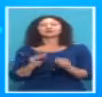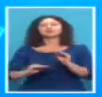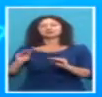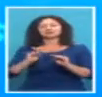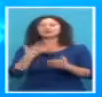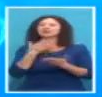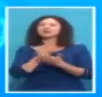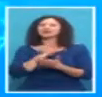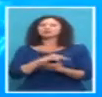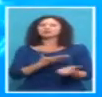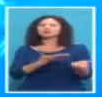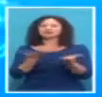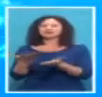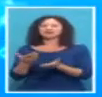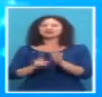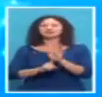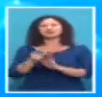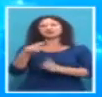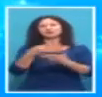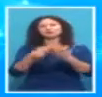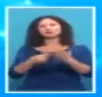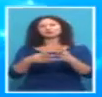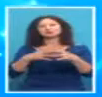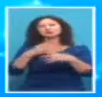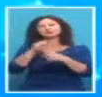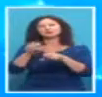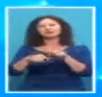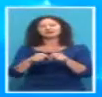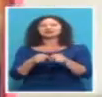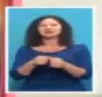Свои работы представили начинающие художники, скульпторы и прикладники.